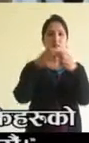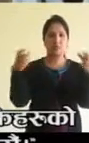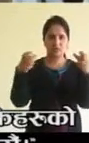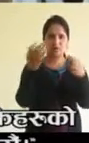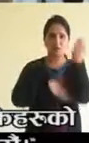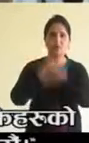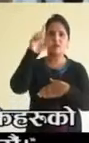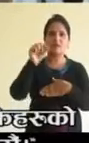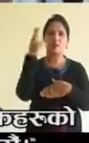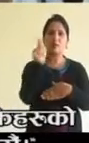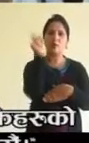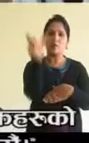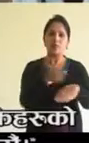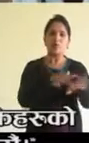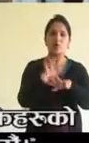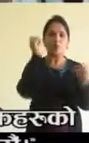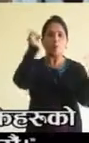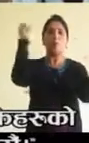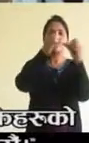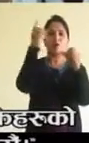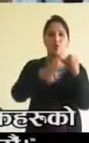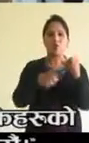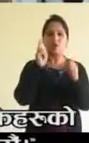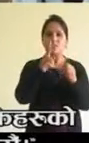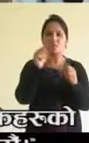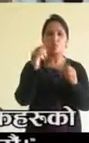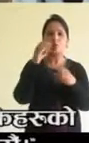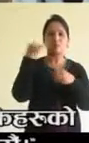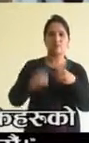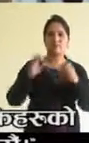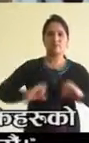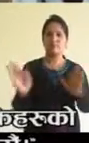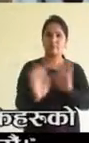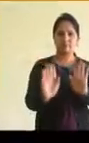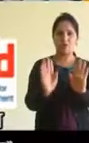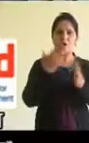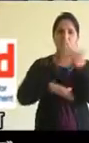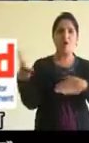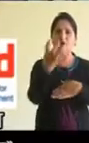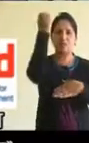परिचय पत्र अपाङ्गता भएका व्यक्तिहरूको पहिचान पत्र हो यसको दुरुपयोग